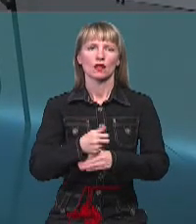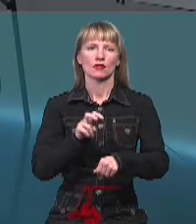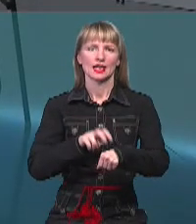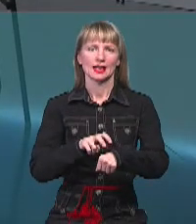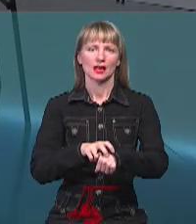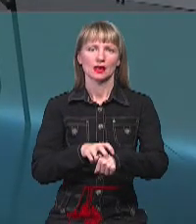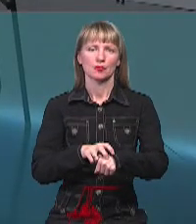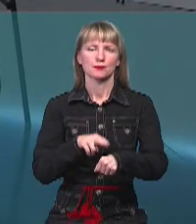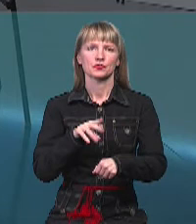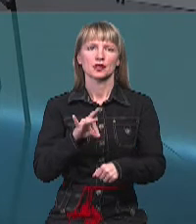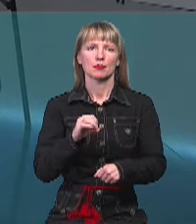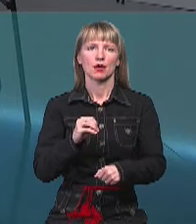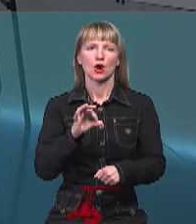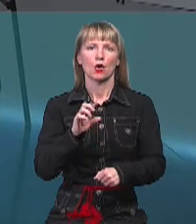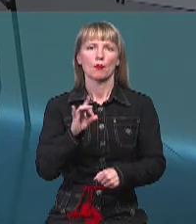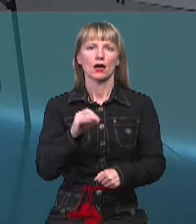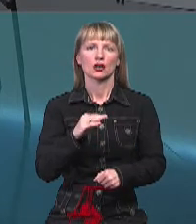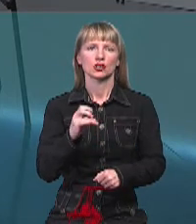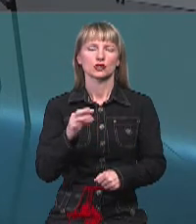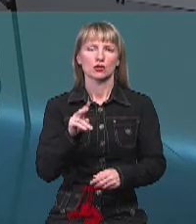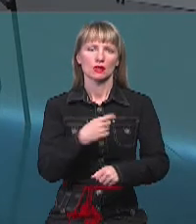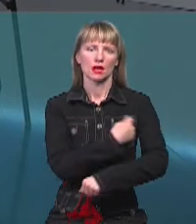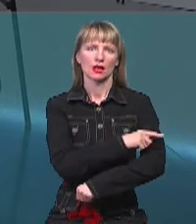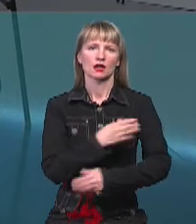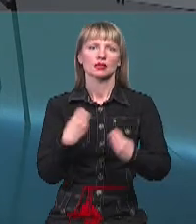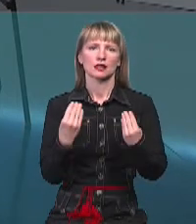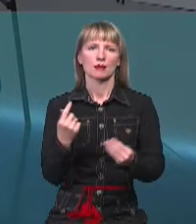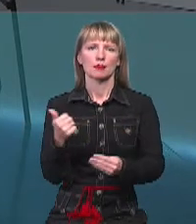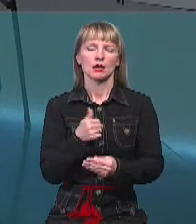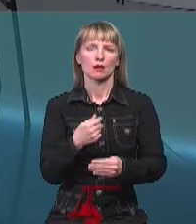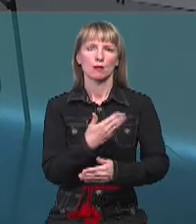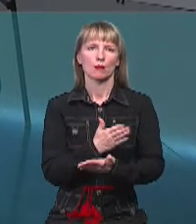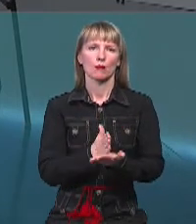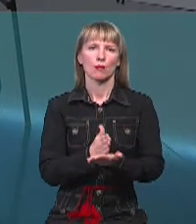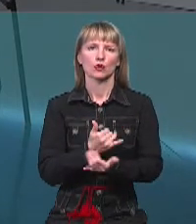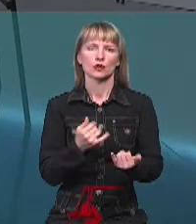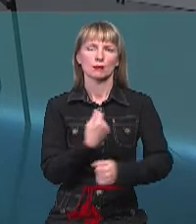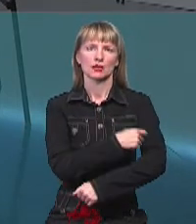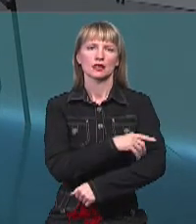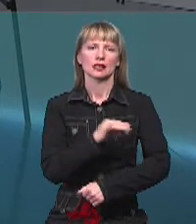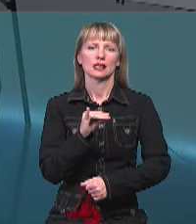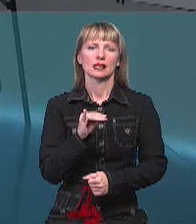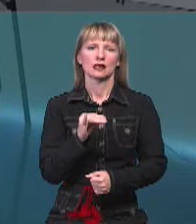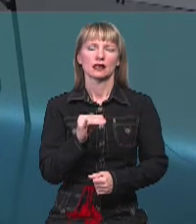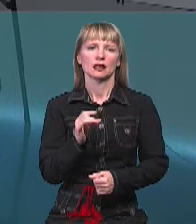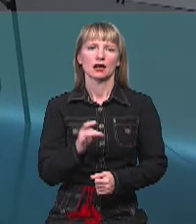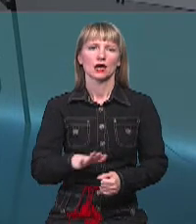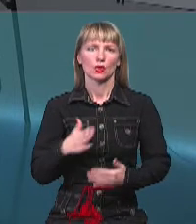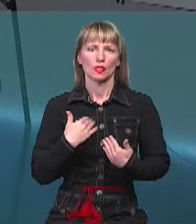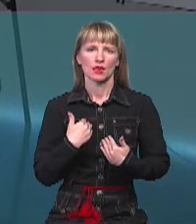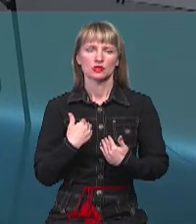лікарем Преображенської лікарні, яка надає послуги первинної медицини. І це Оріхівський район наш.